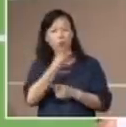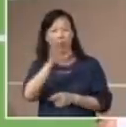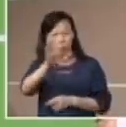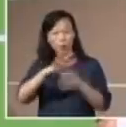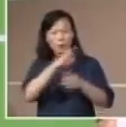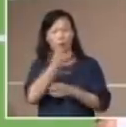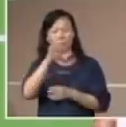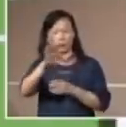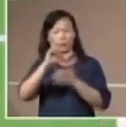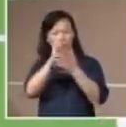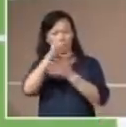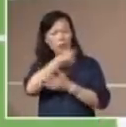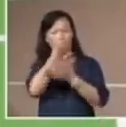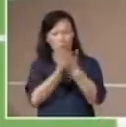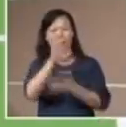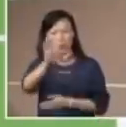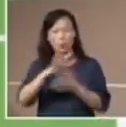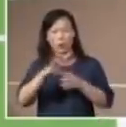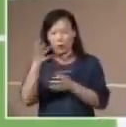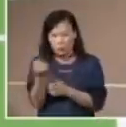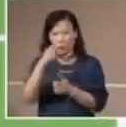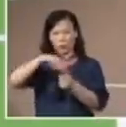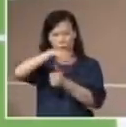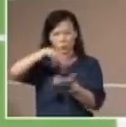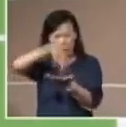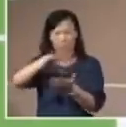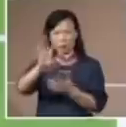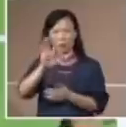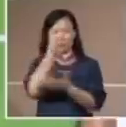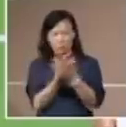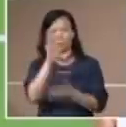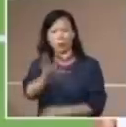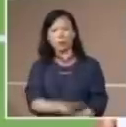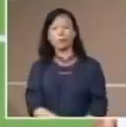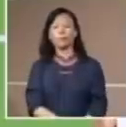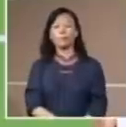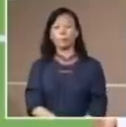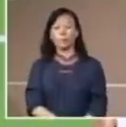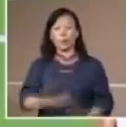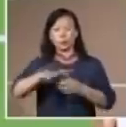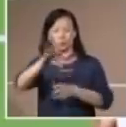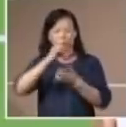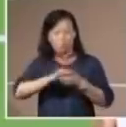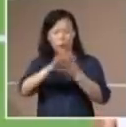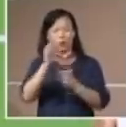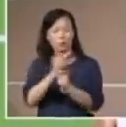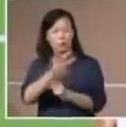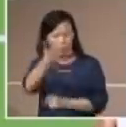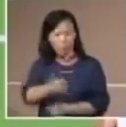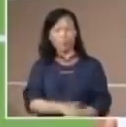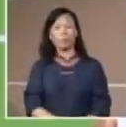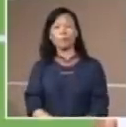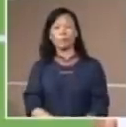湾一定爱存在，主权独立的国家的存在，咱爱做好，爱交一个朋